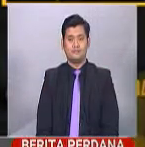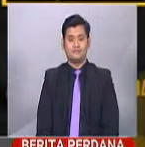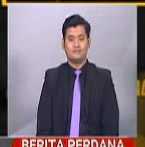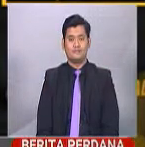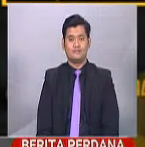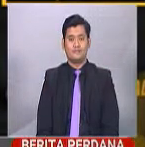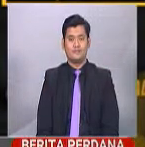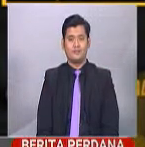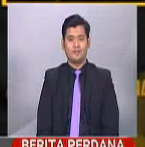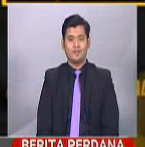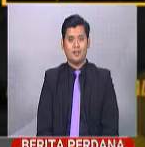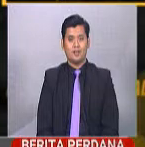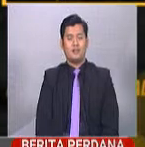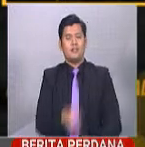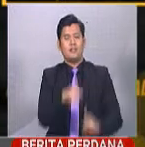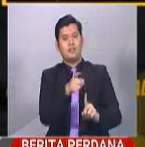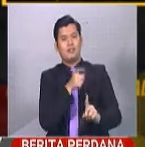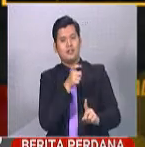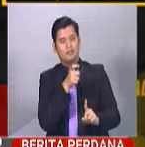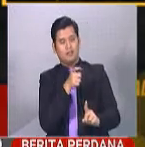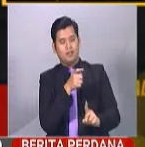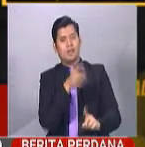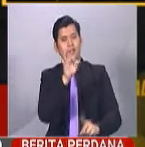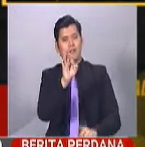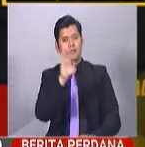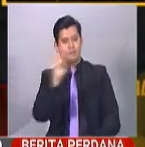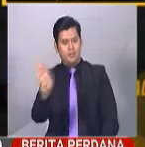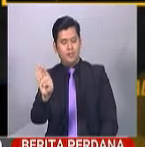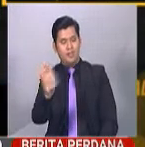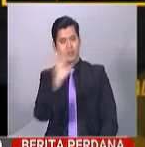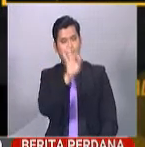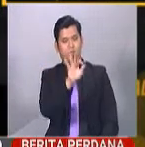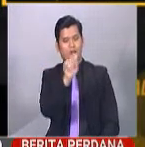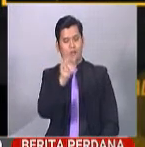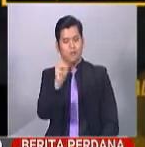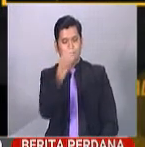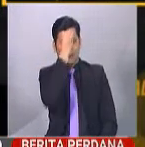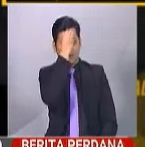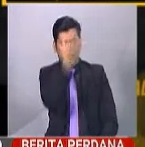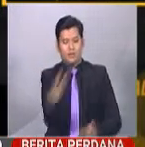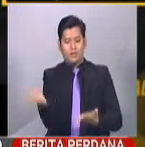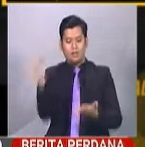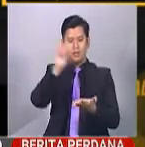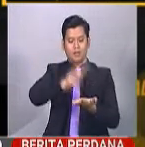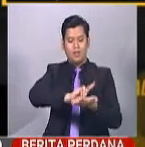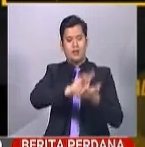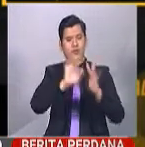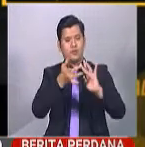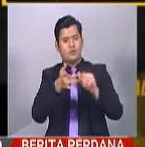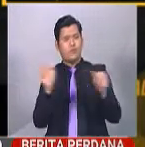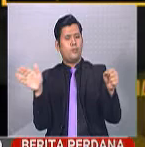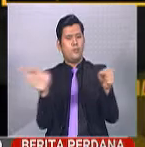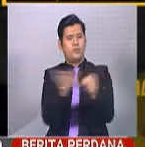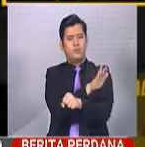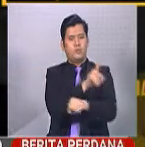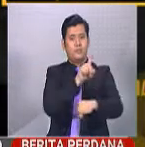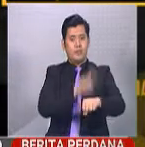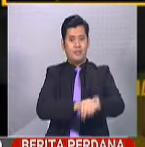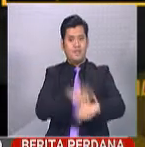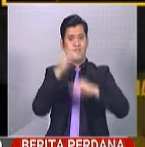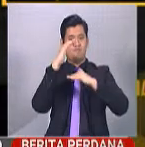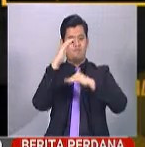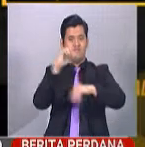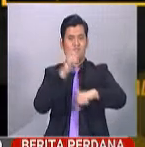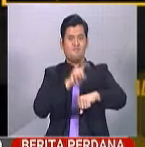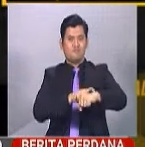dibuka menerusi catatan di laman Facebook fam memaklumkan pendaftaran talian penuh dalam masa singkat dengan